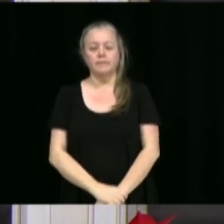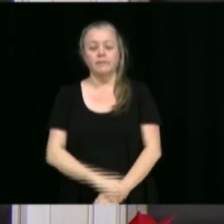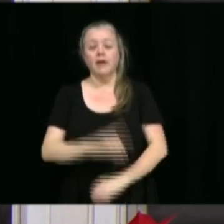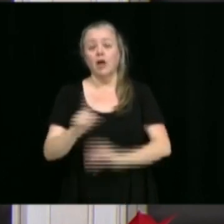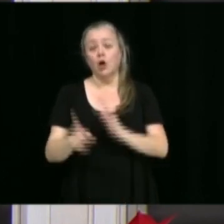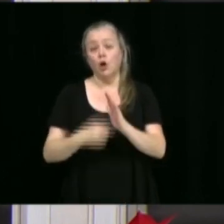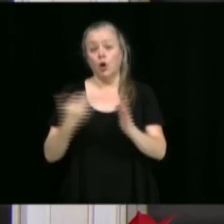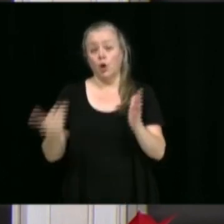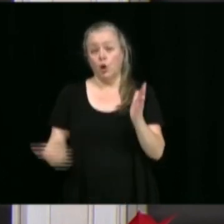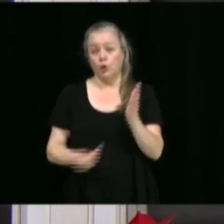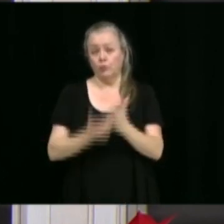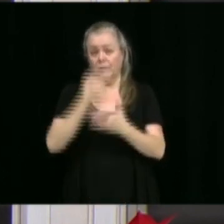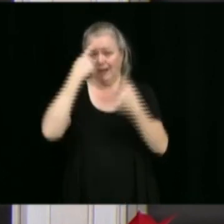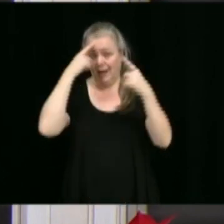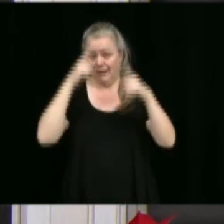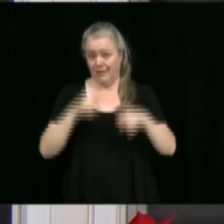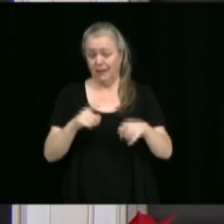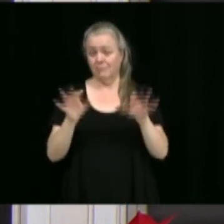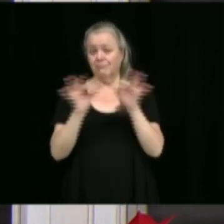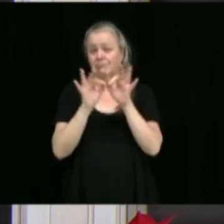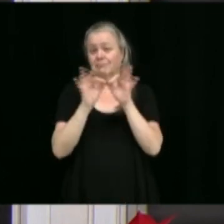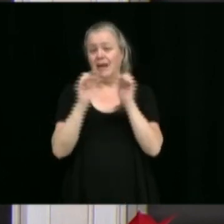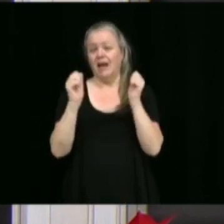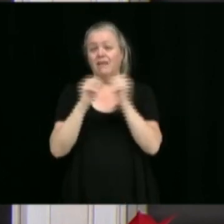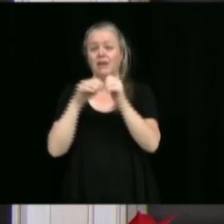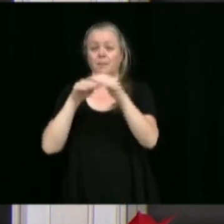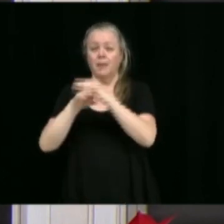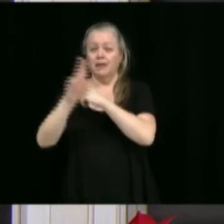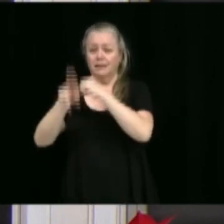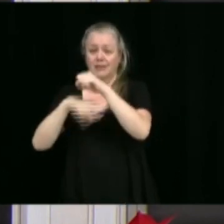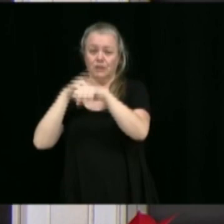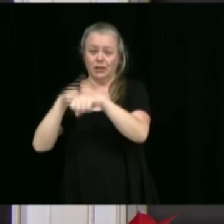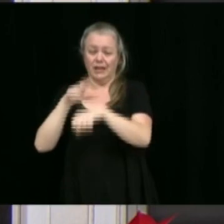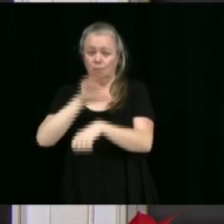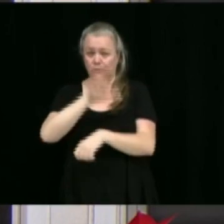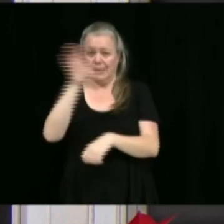Renouvellement de l'entente de tarification avec la Banque nationale du Canada.